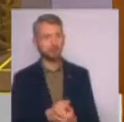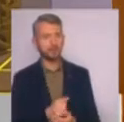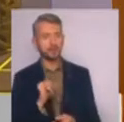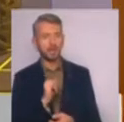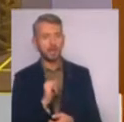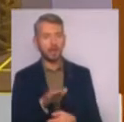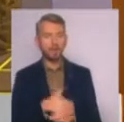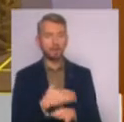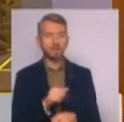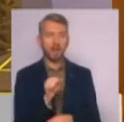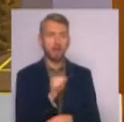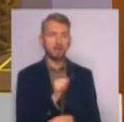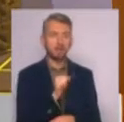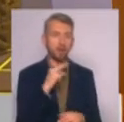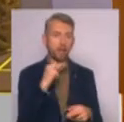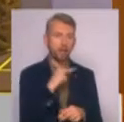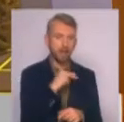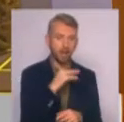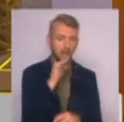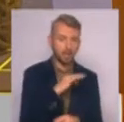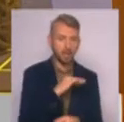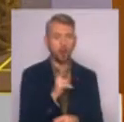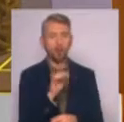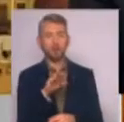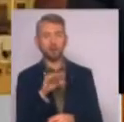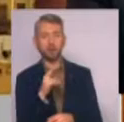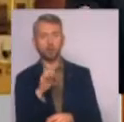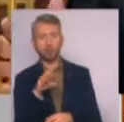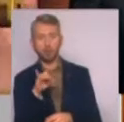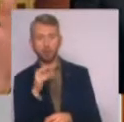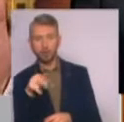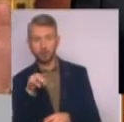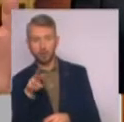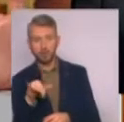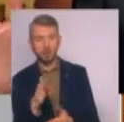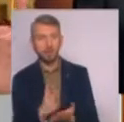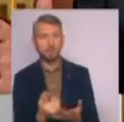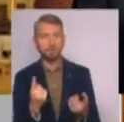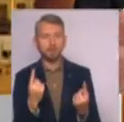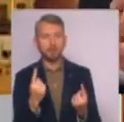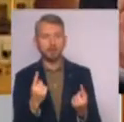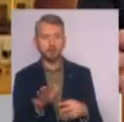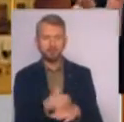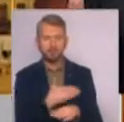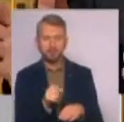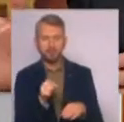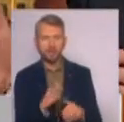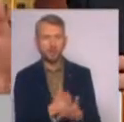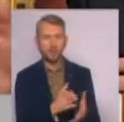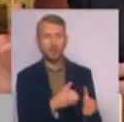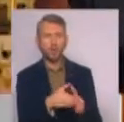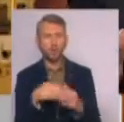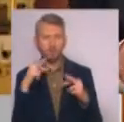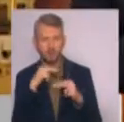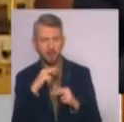між антибіотиками і кортикостероїдами, які ви назвали, є величезний ряд, цілі групи